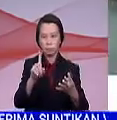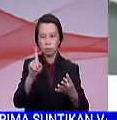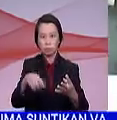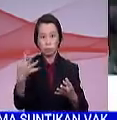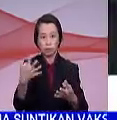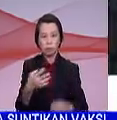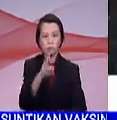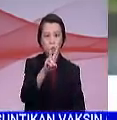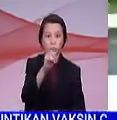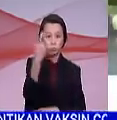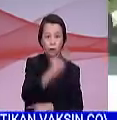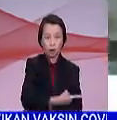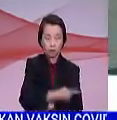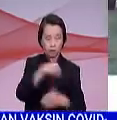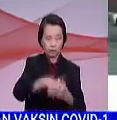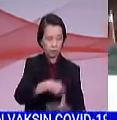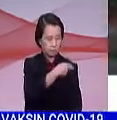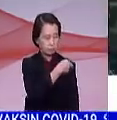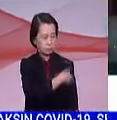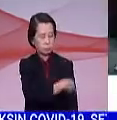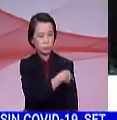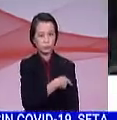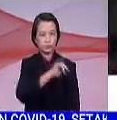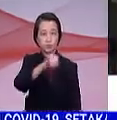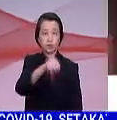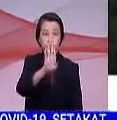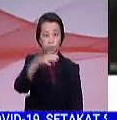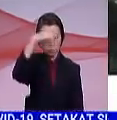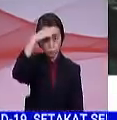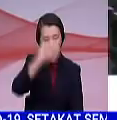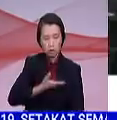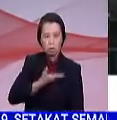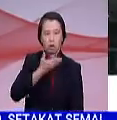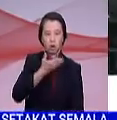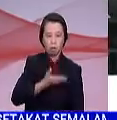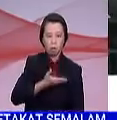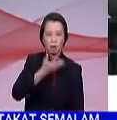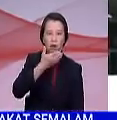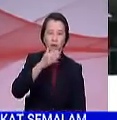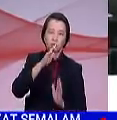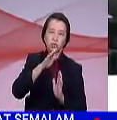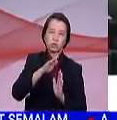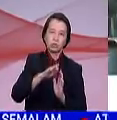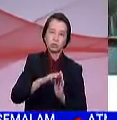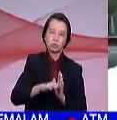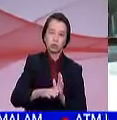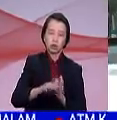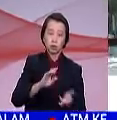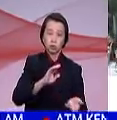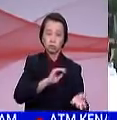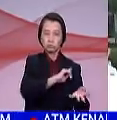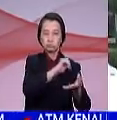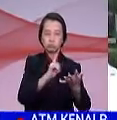hari dirawat di Hospital Sultanah Aminah Johor Bahru, pernafasannya semakin merudum dan statusnya bertukar